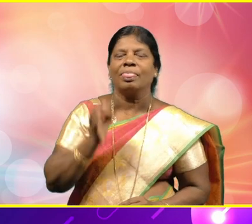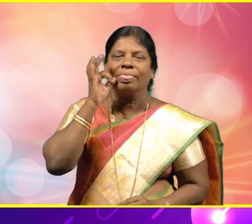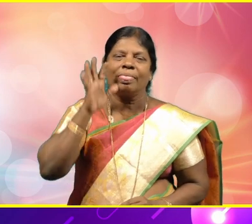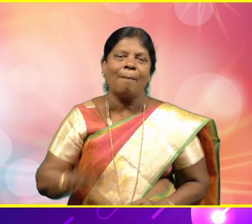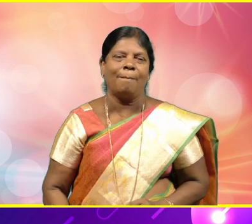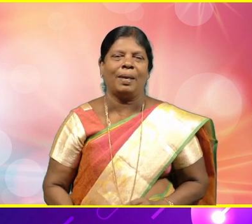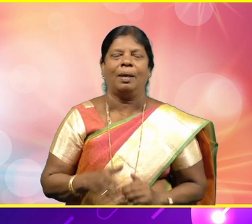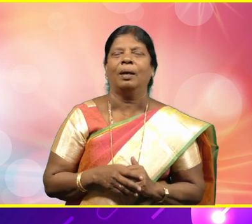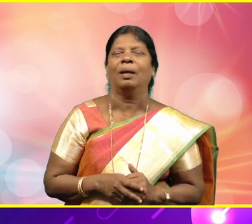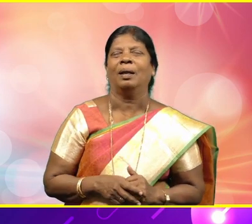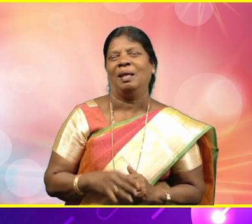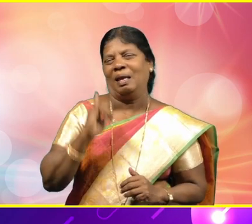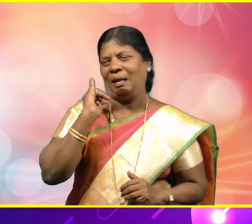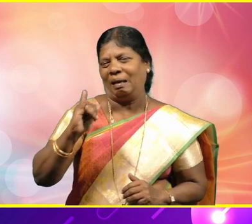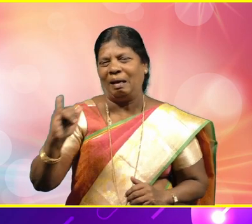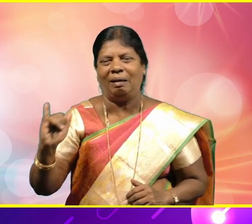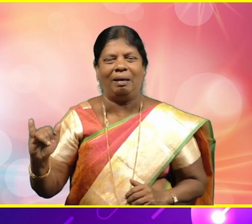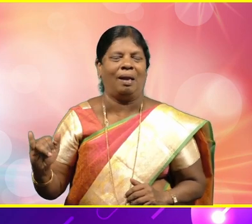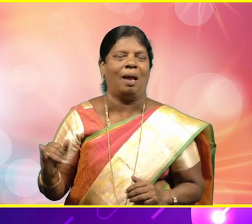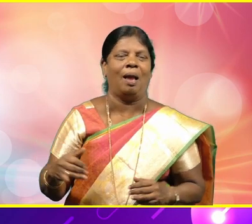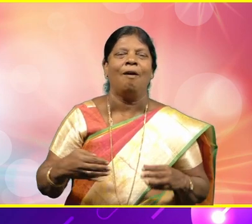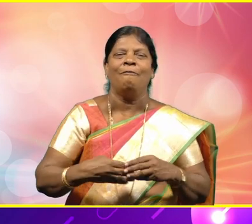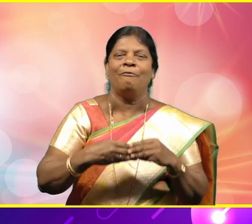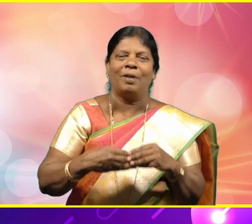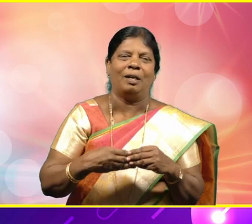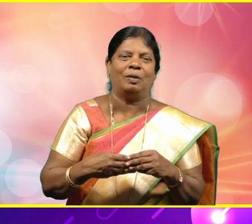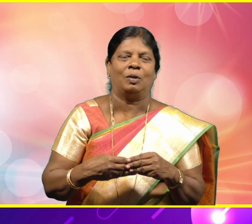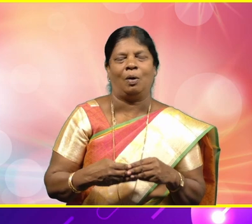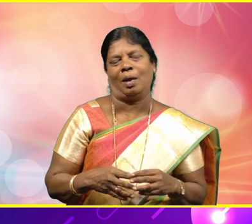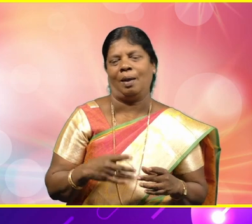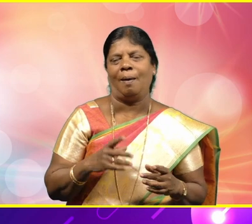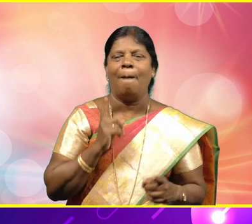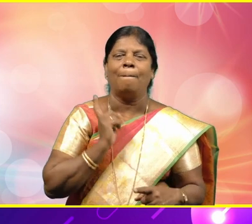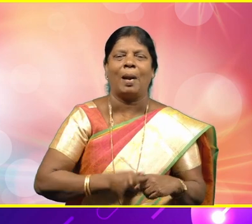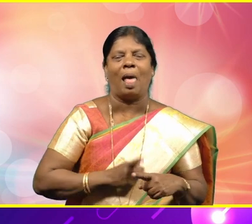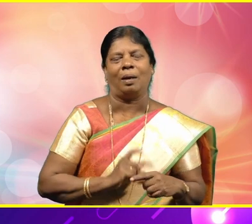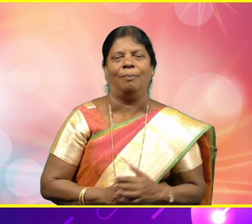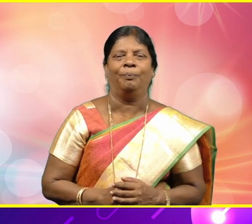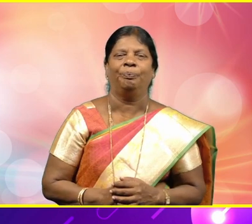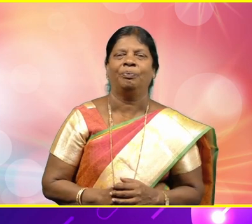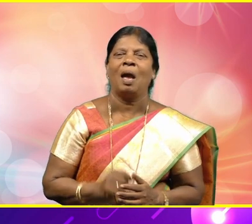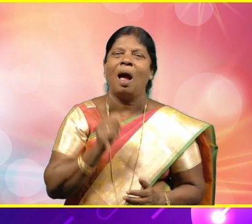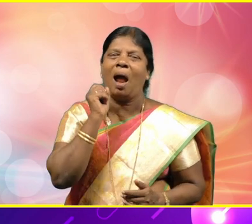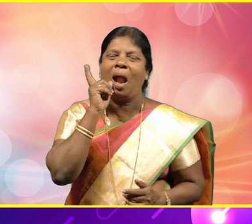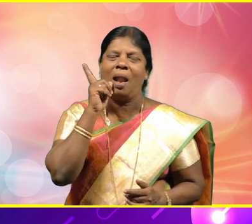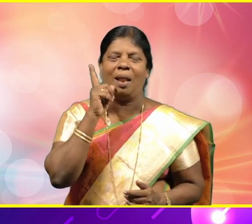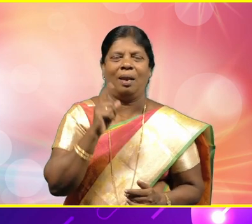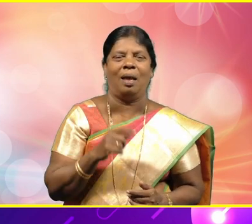தம்பி கெட்ட நண்பர்களோடு பழகி வந்தான். அண்ணன் பல